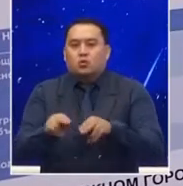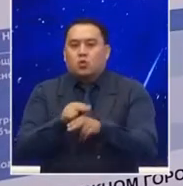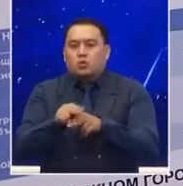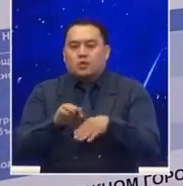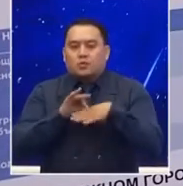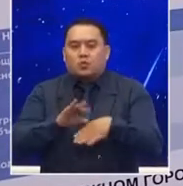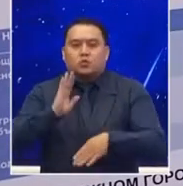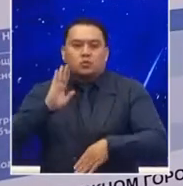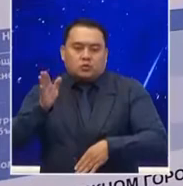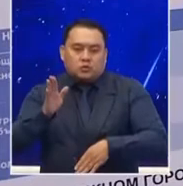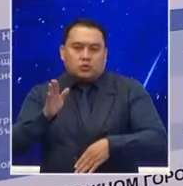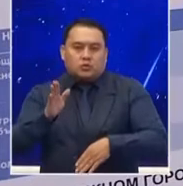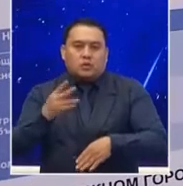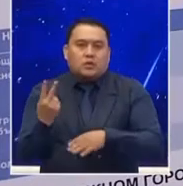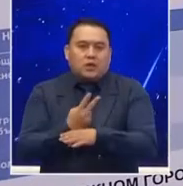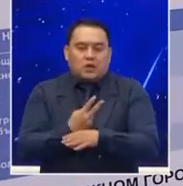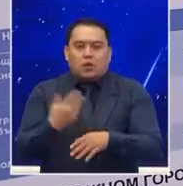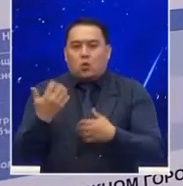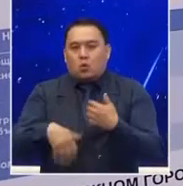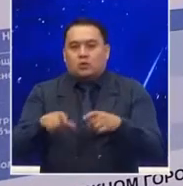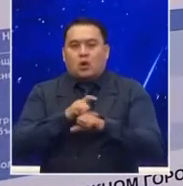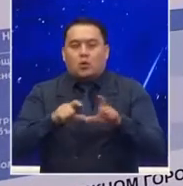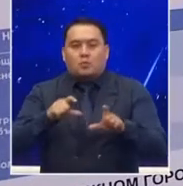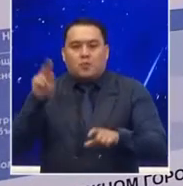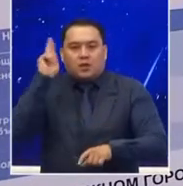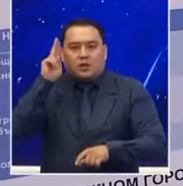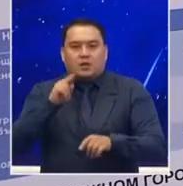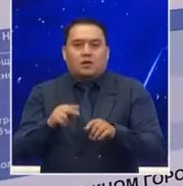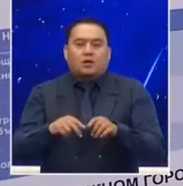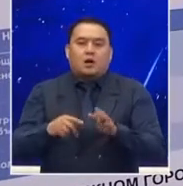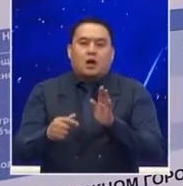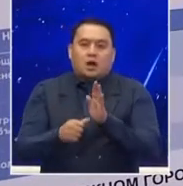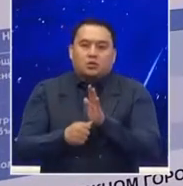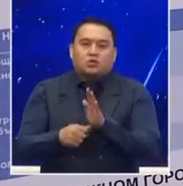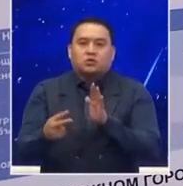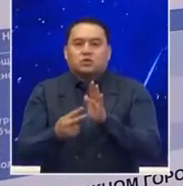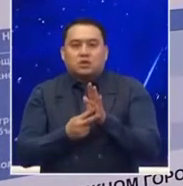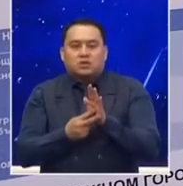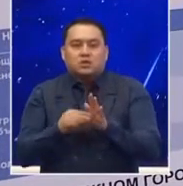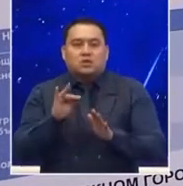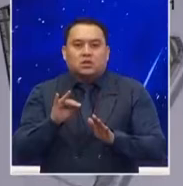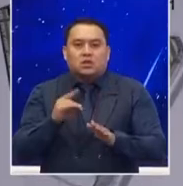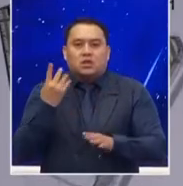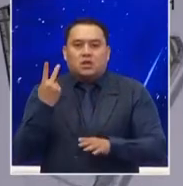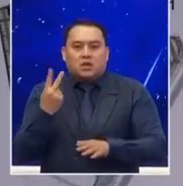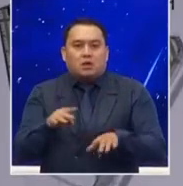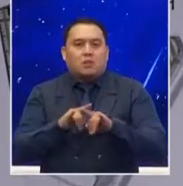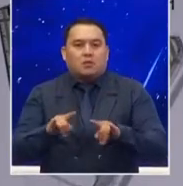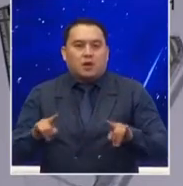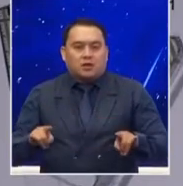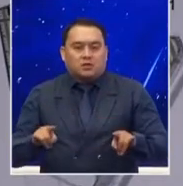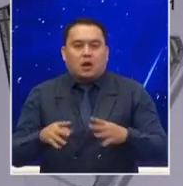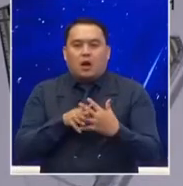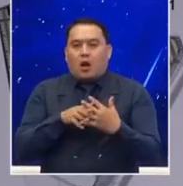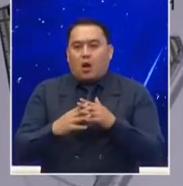жұмыстарын жүргізу керек. Оның ішінде 2 орта мектеп, номер 6, номер 8 және де 2 балабақша. Қалаға қарасты